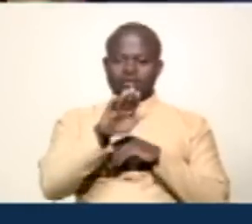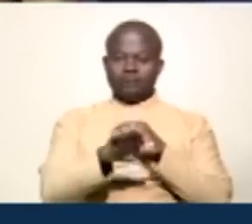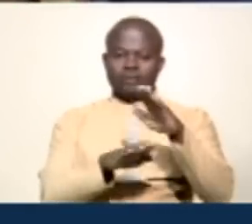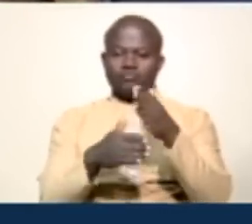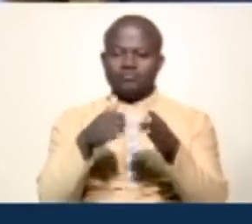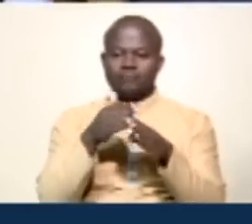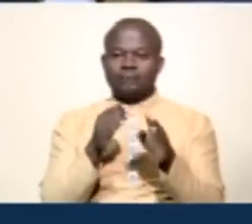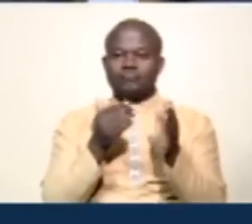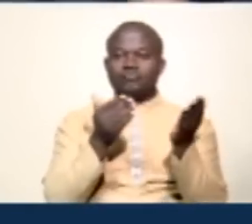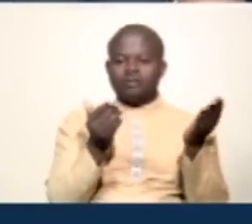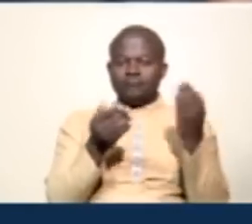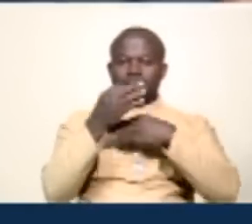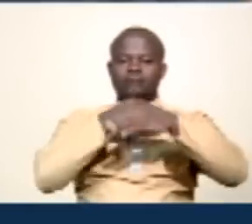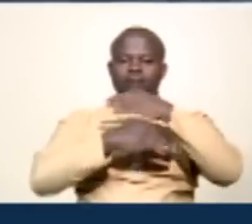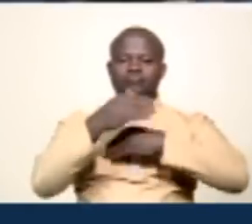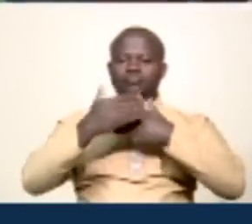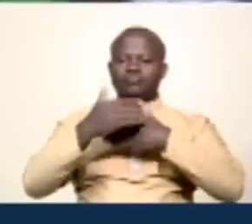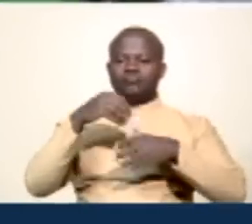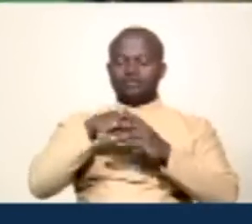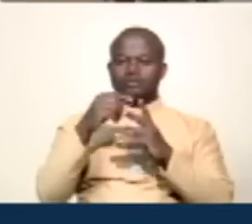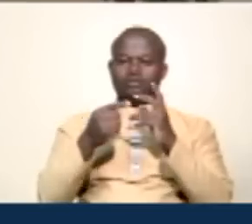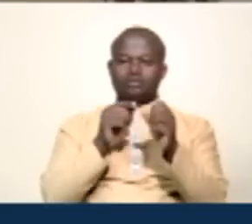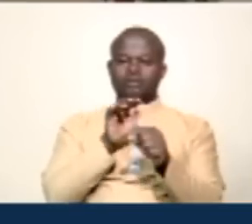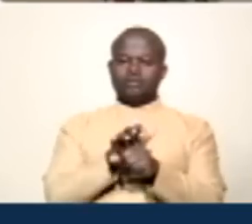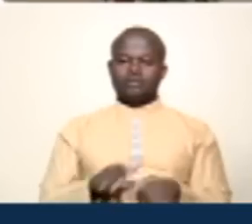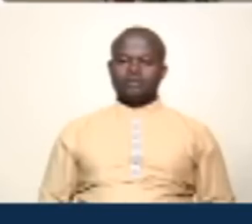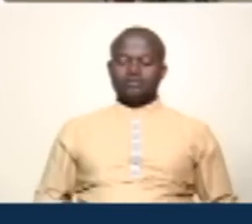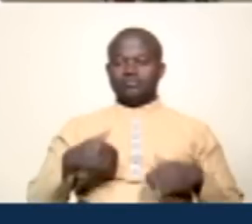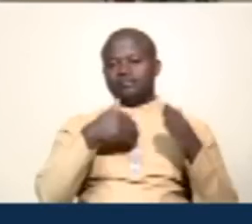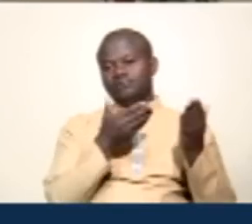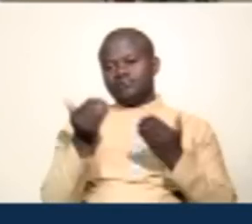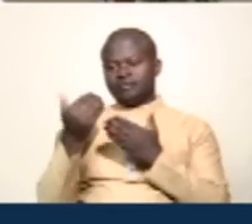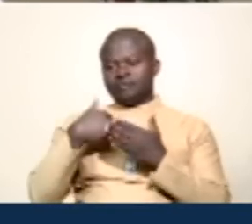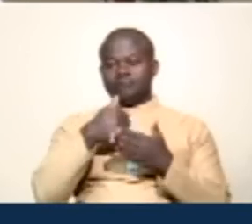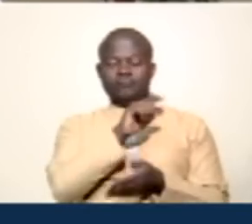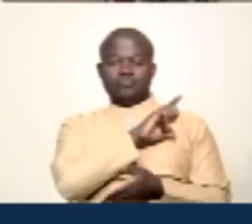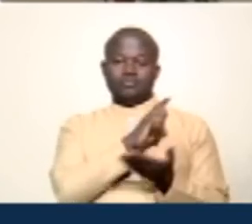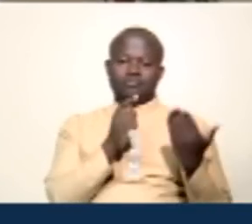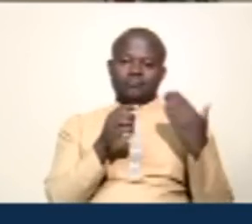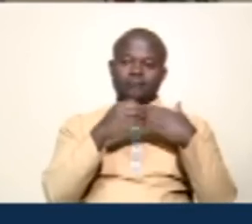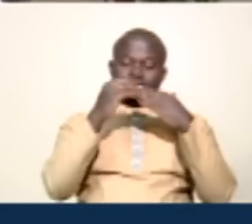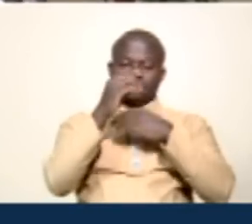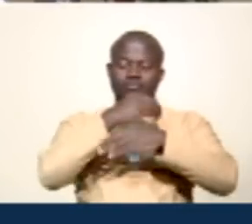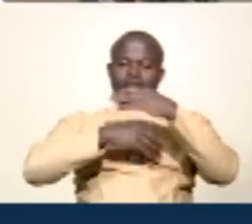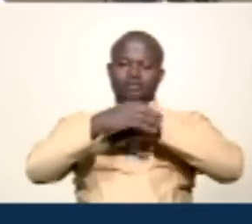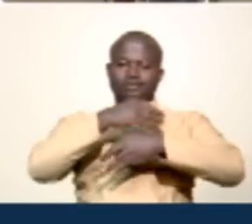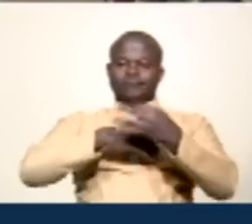kwiyubaka aho n'uruganda rubaba hafi muri byinshi. Dufite icumbi, twagize amahirwe ubuyobozi bw'uruganda buradufasha gufasha